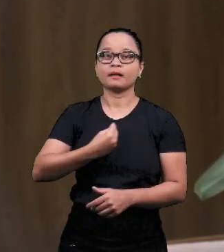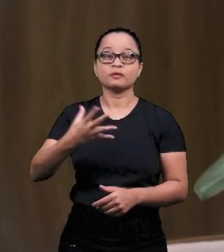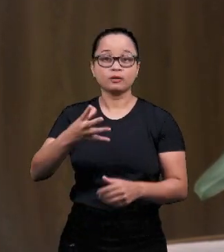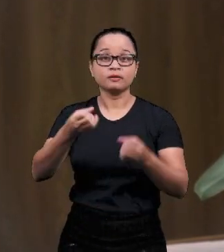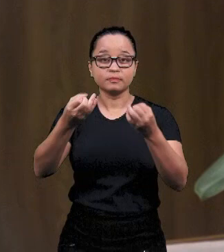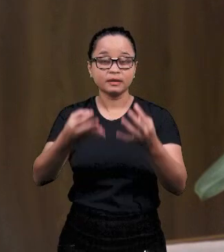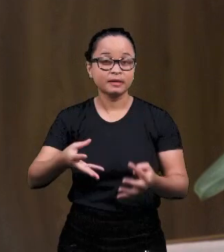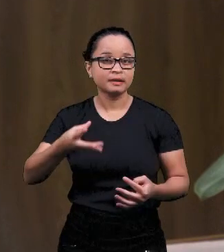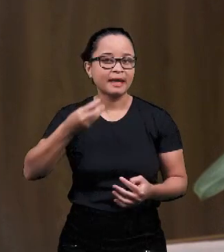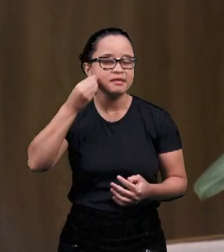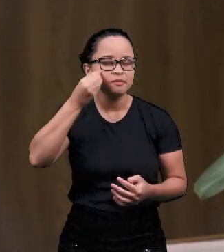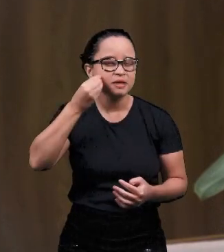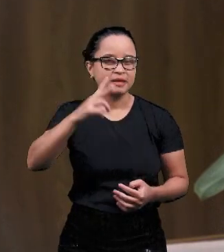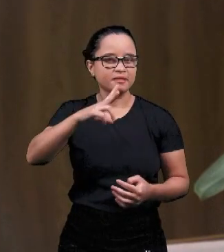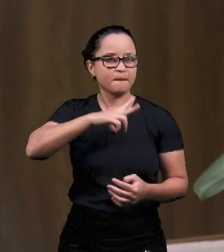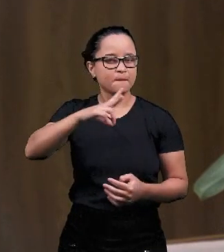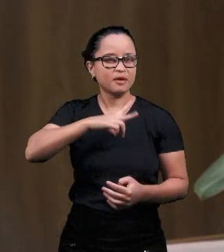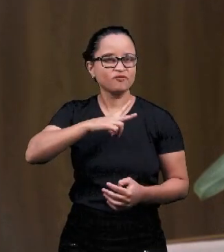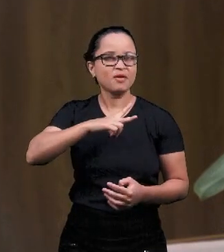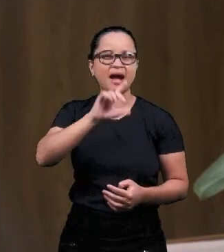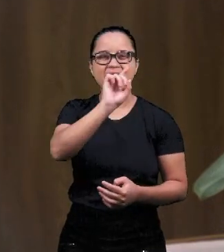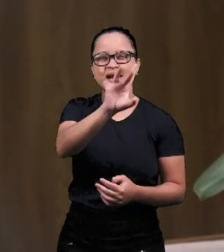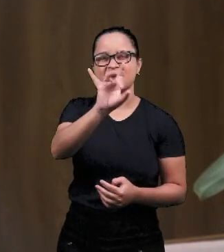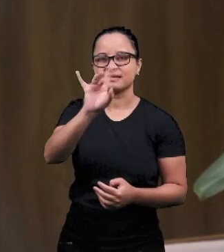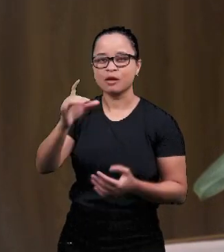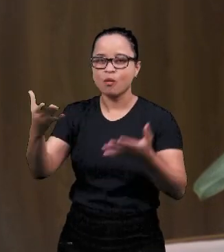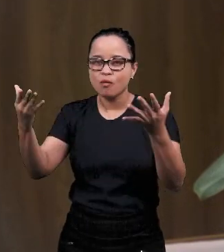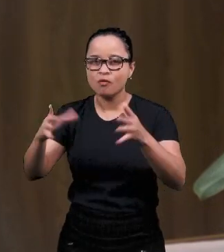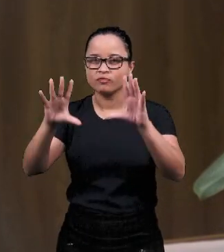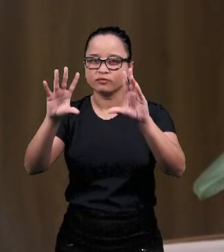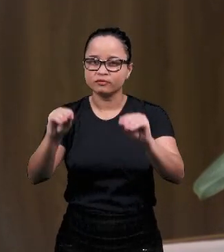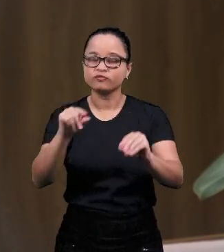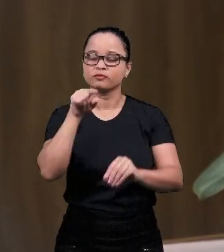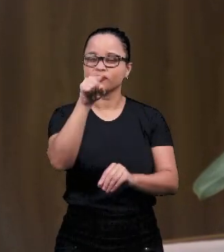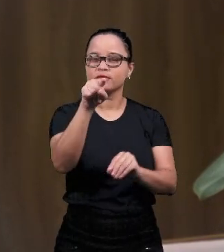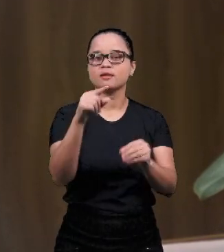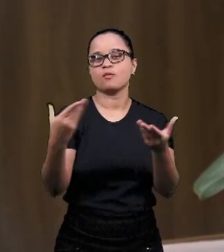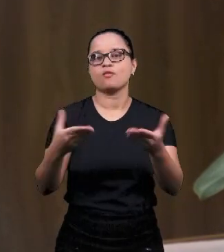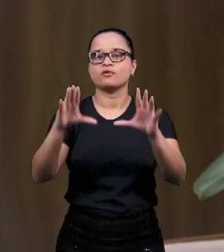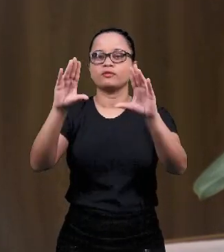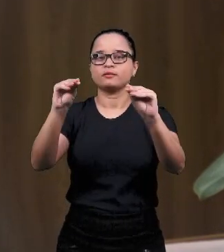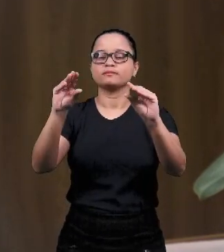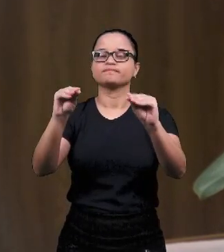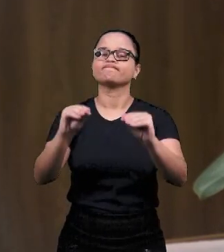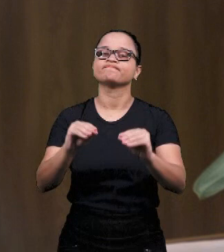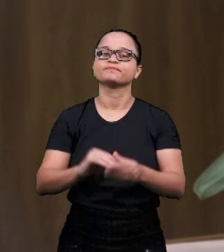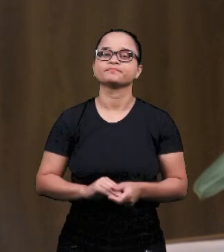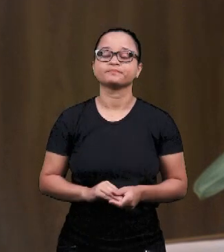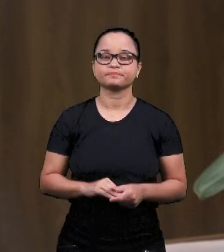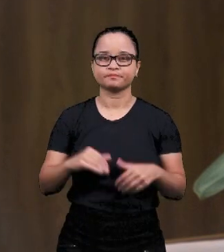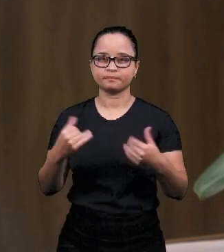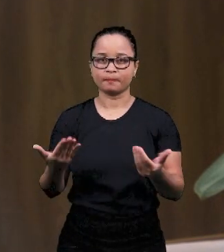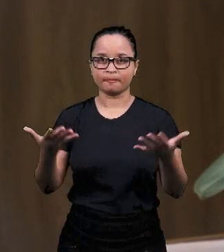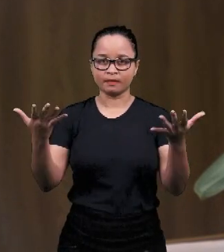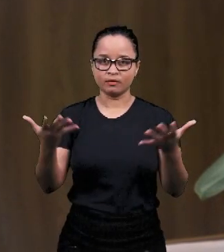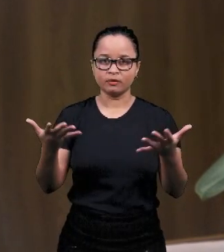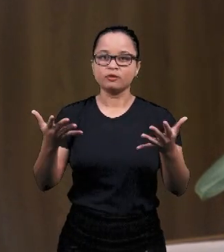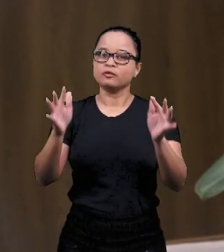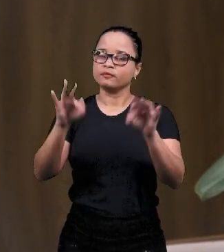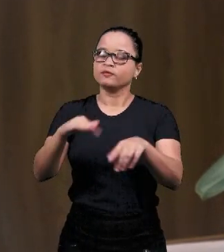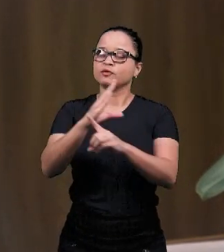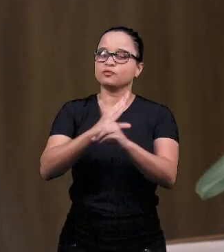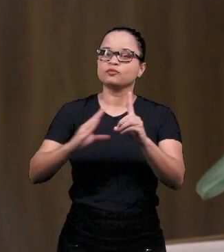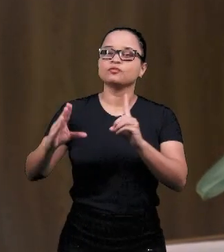Опыт спасения, он индивидуальный. Каждый должен сам принять это решение. Мы подошли к концу этого